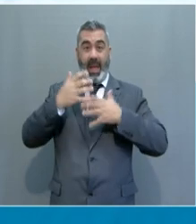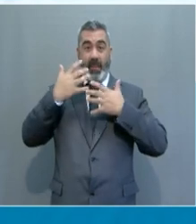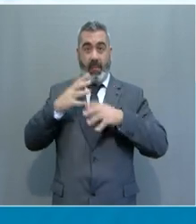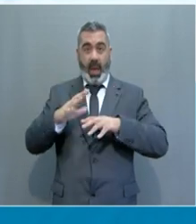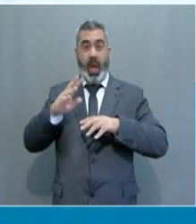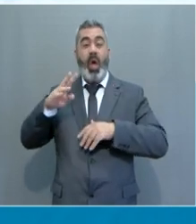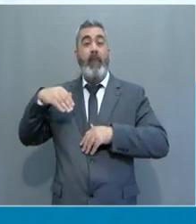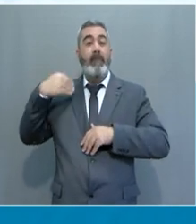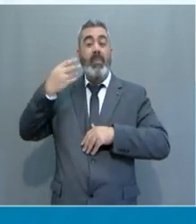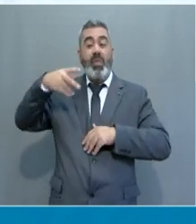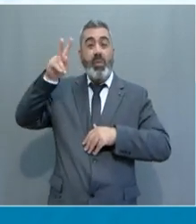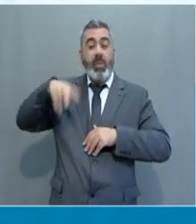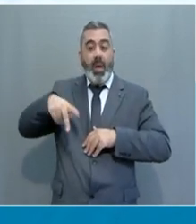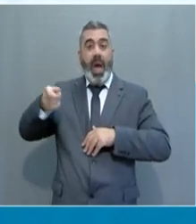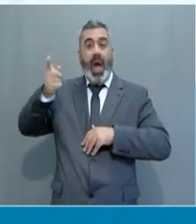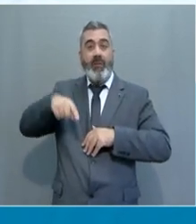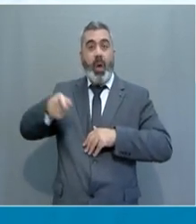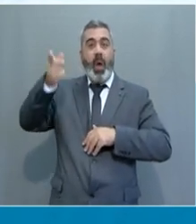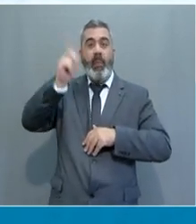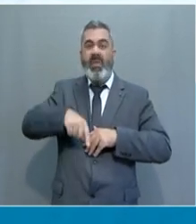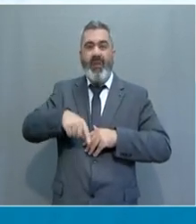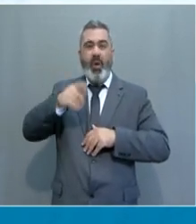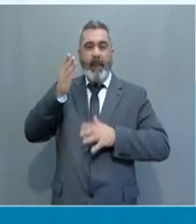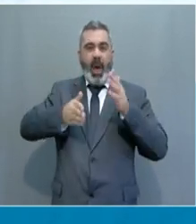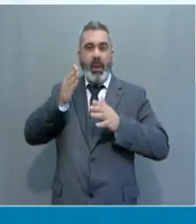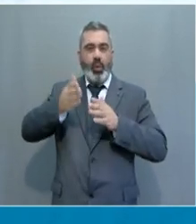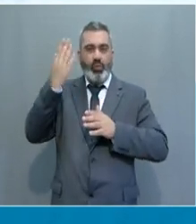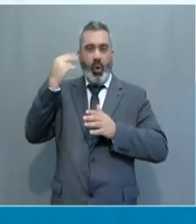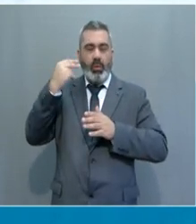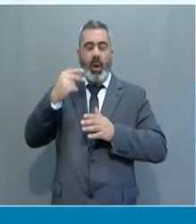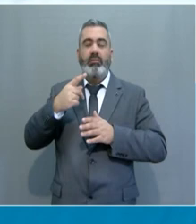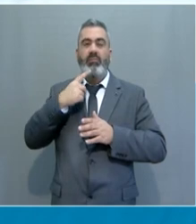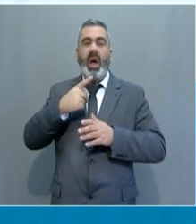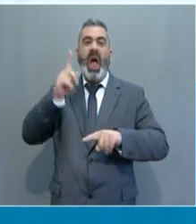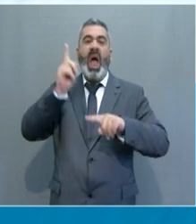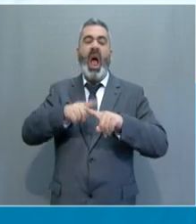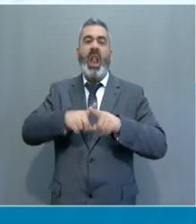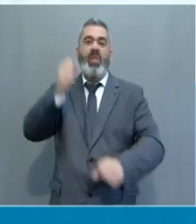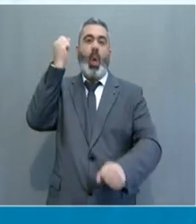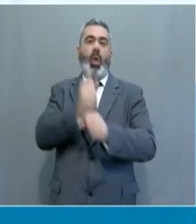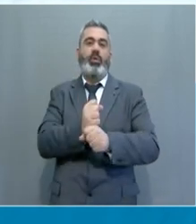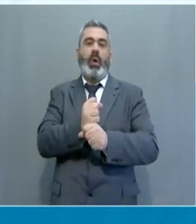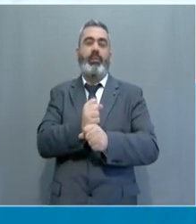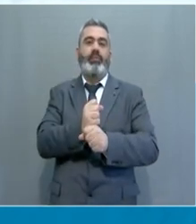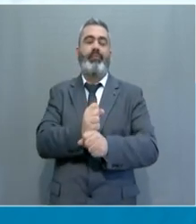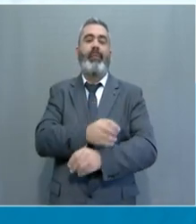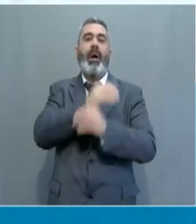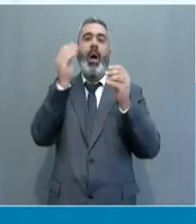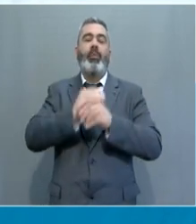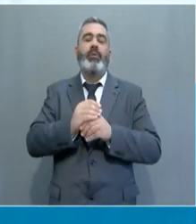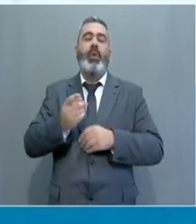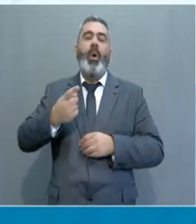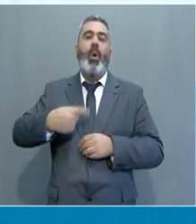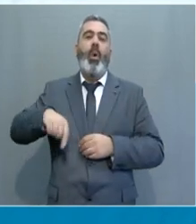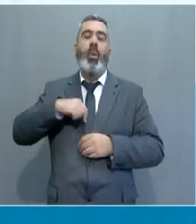τη χώρα. Και βιώσαμε το πρώτο επώδυνο και τραυματικό κεφάλαιο